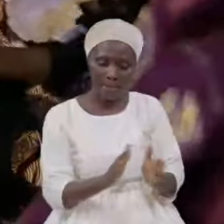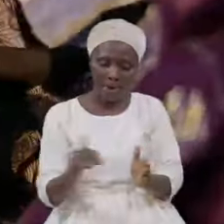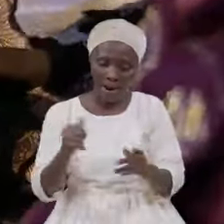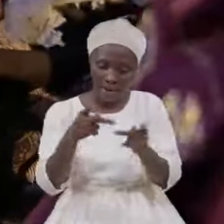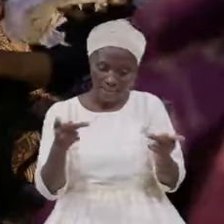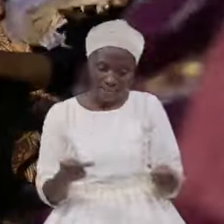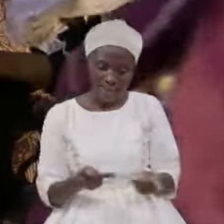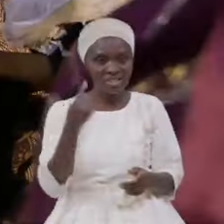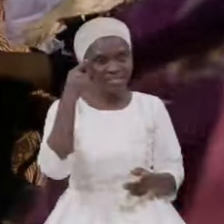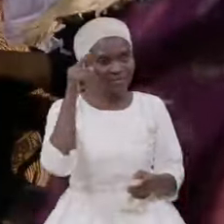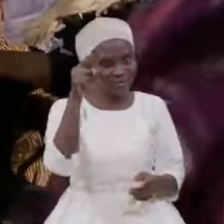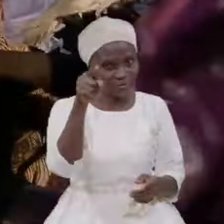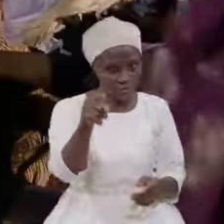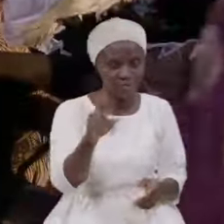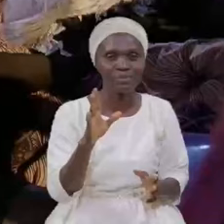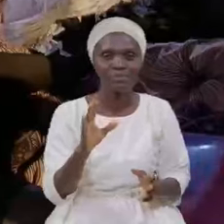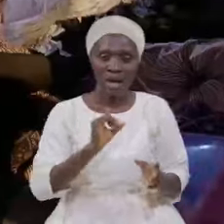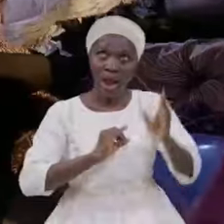Je vais vous préparer une place.